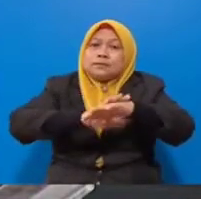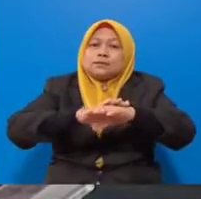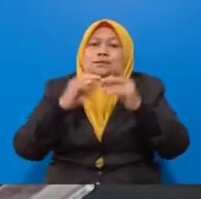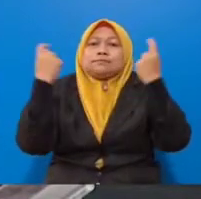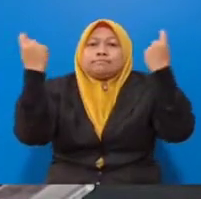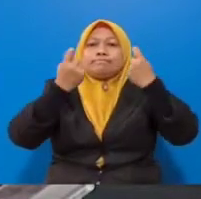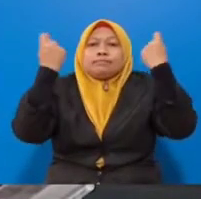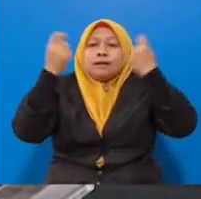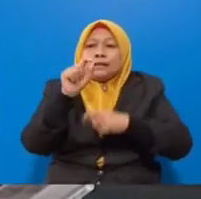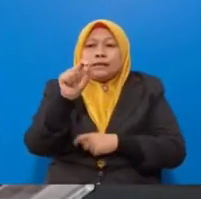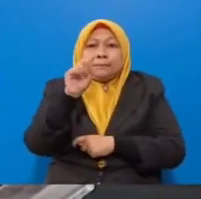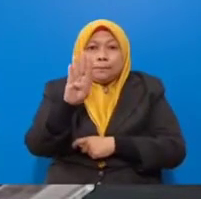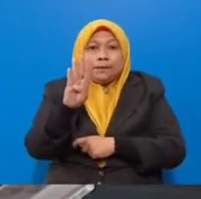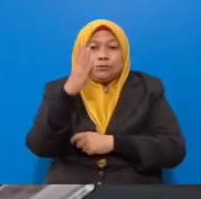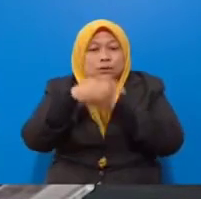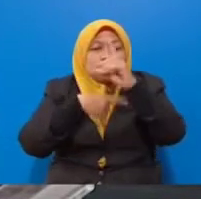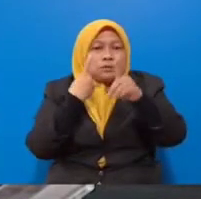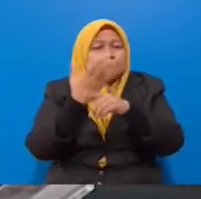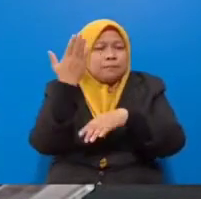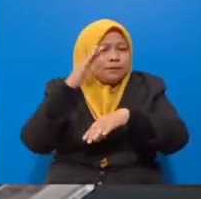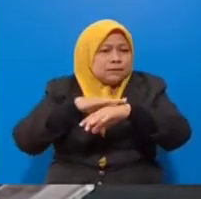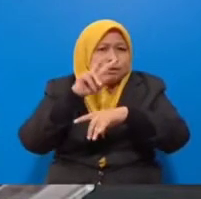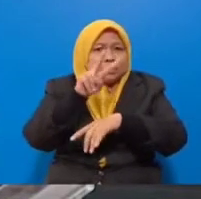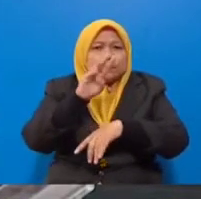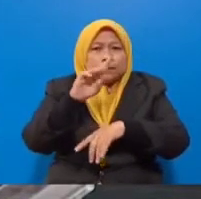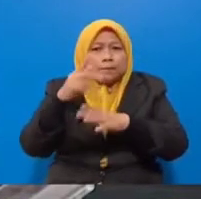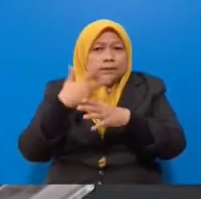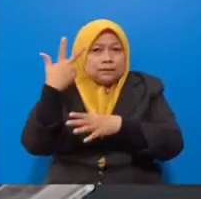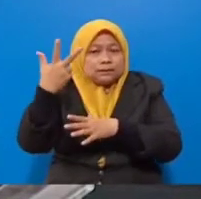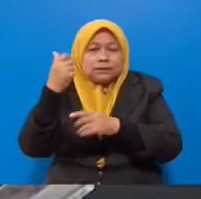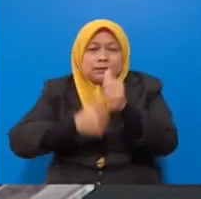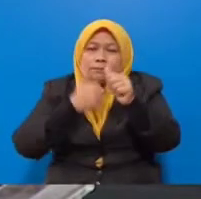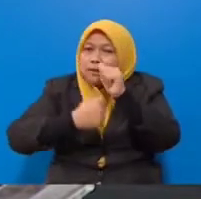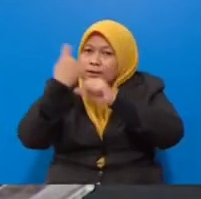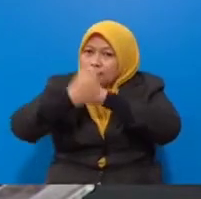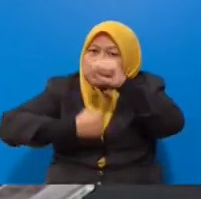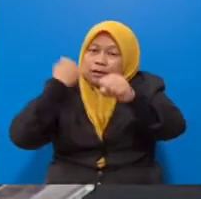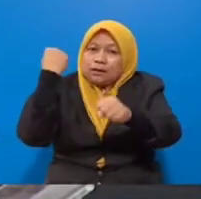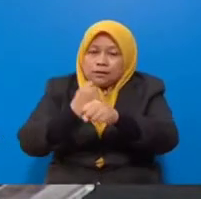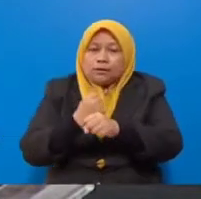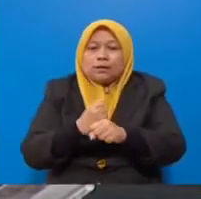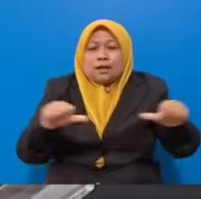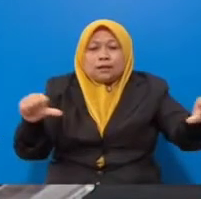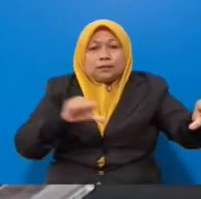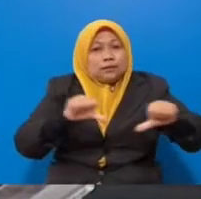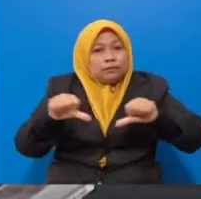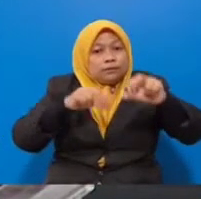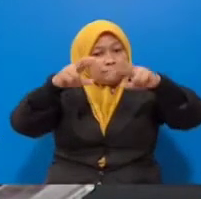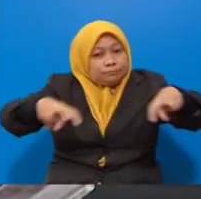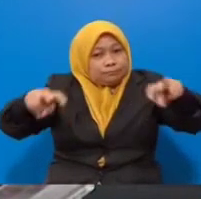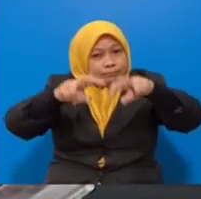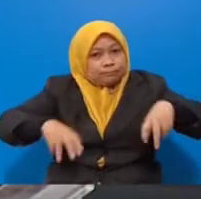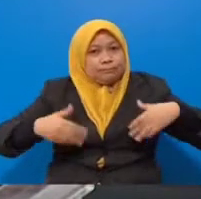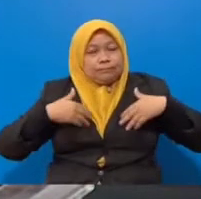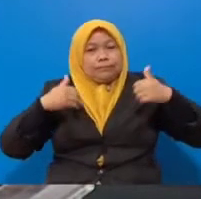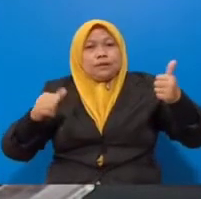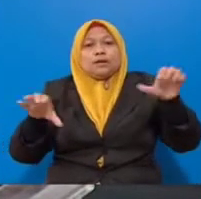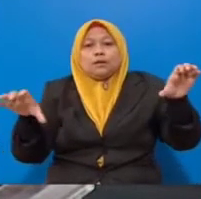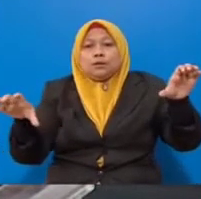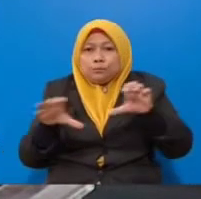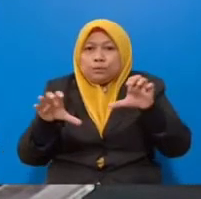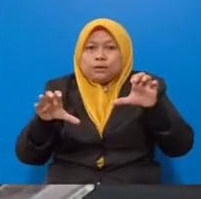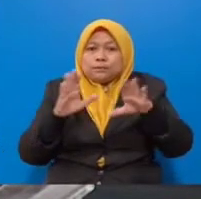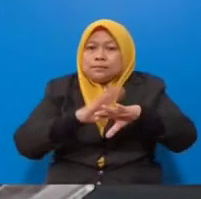sambutan hari TB sedunia pada 24 hari bulan Mas setiap tahun tipe-tipe jadikan kesehatan ini